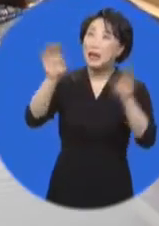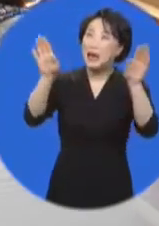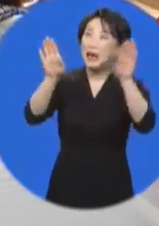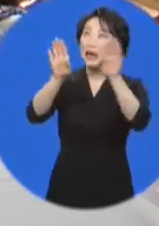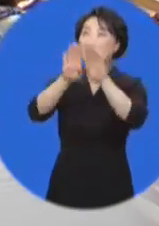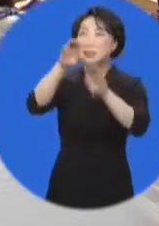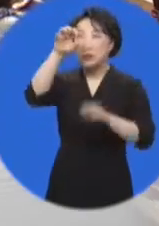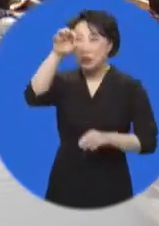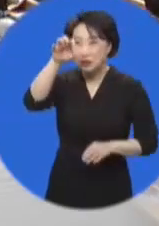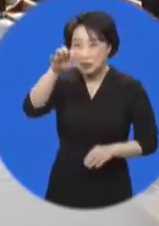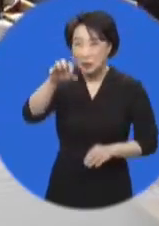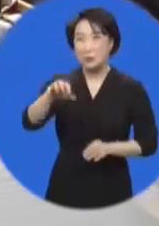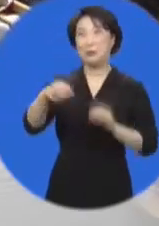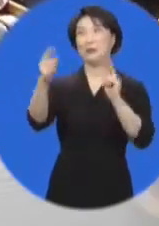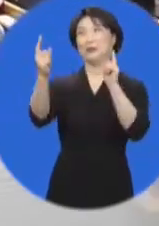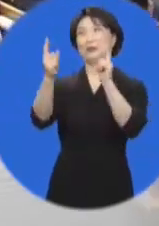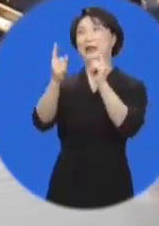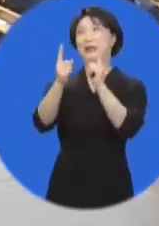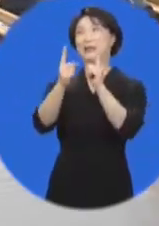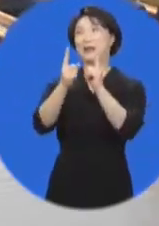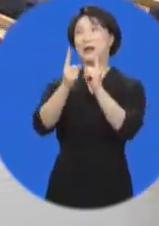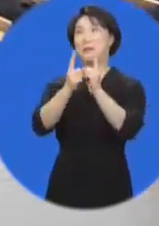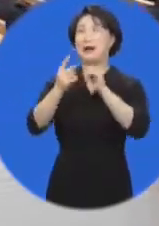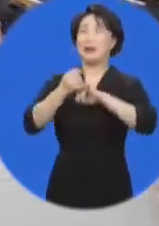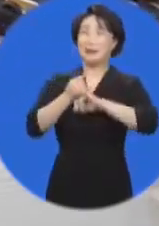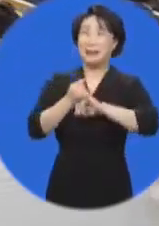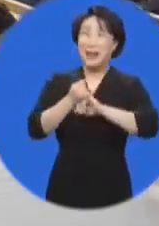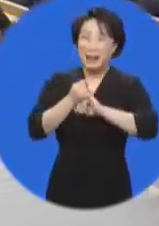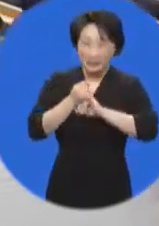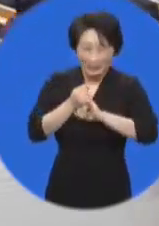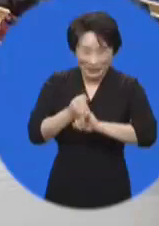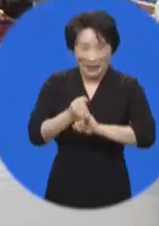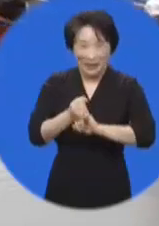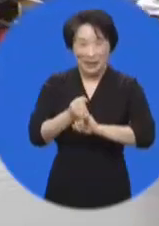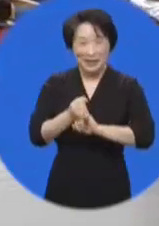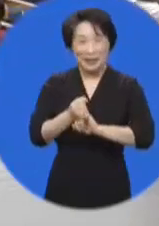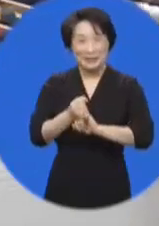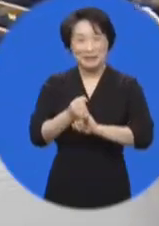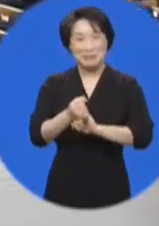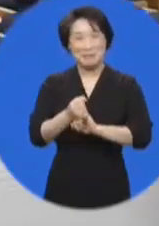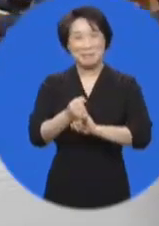그날 아침 그 문에서 만나자